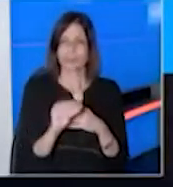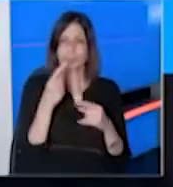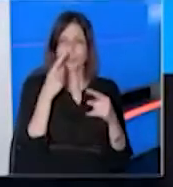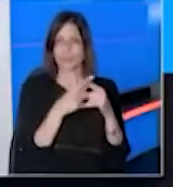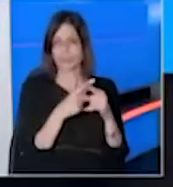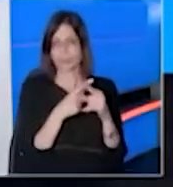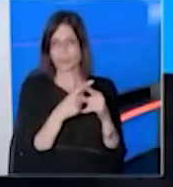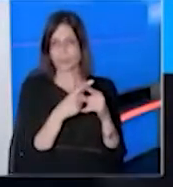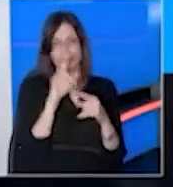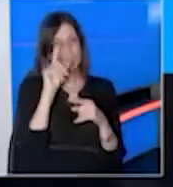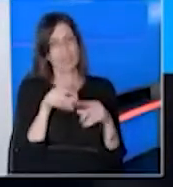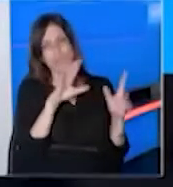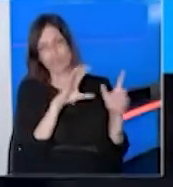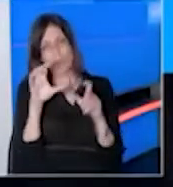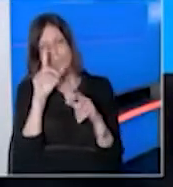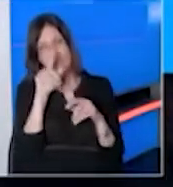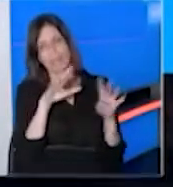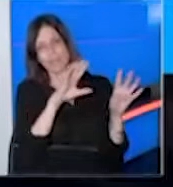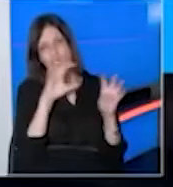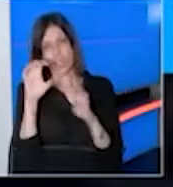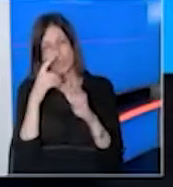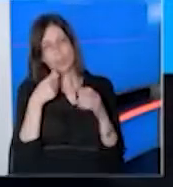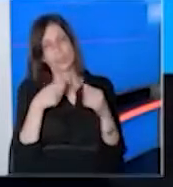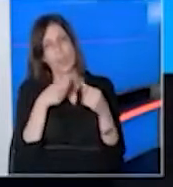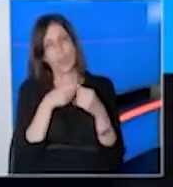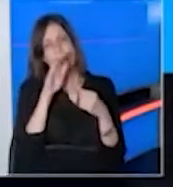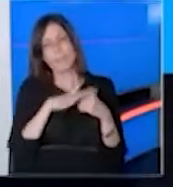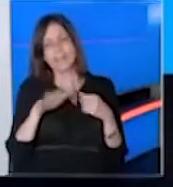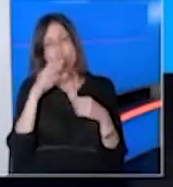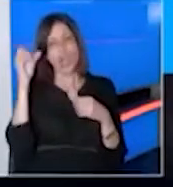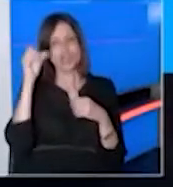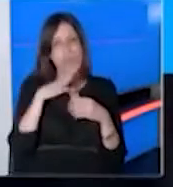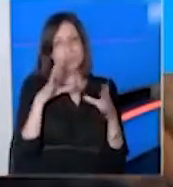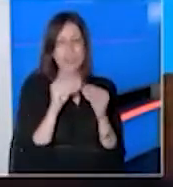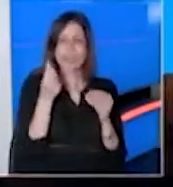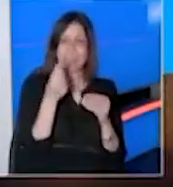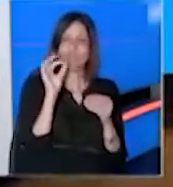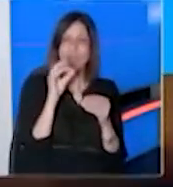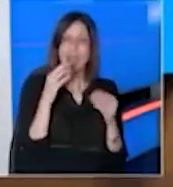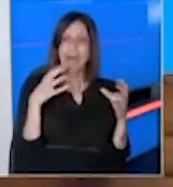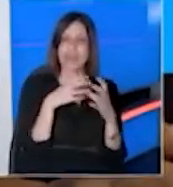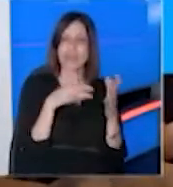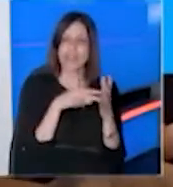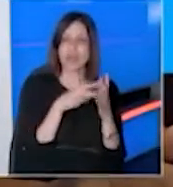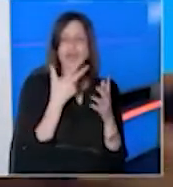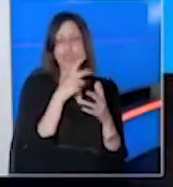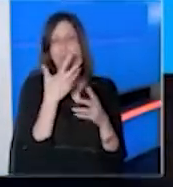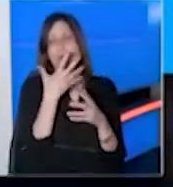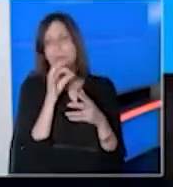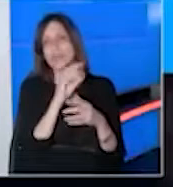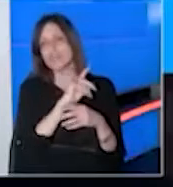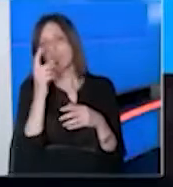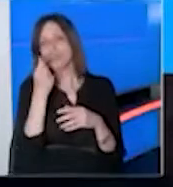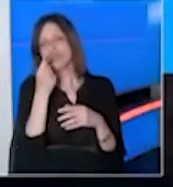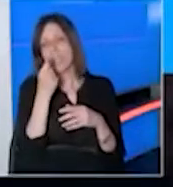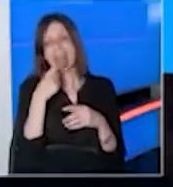כפול המכפלות של 1,700, 1,900, תלוי באזורי השמש, אפשר, עם התעריף של חברת חשמל, בין 30 ל-50 מיליון שקל לשנה,